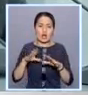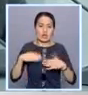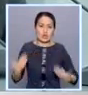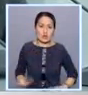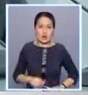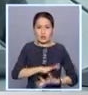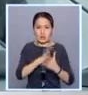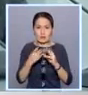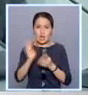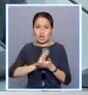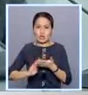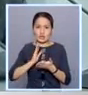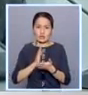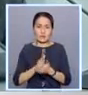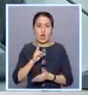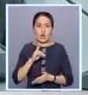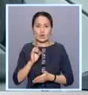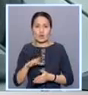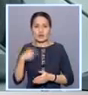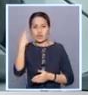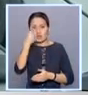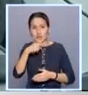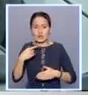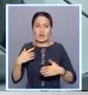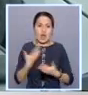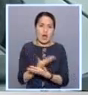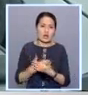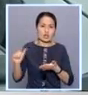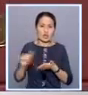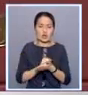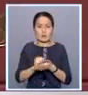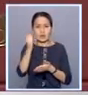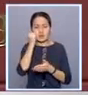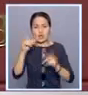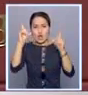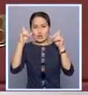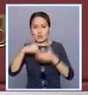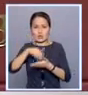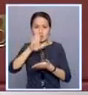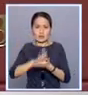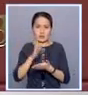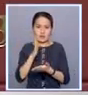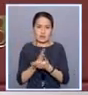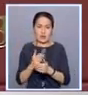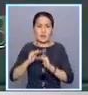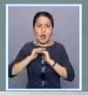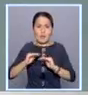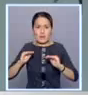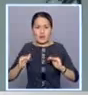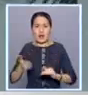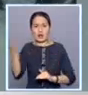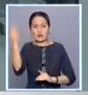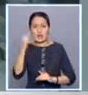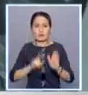өмірбаян анықтамасымен басталады. Мұнда Қонаевтың жеке мұрағатында сақталған сирек суреттері алғаш жарияланған. Балалық шағынан